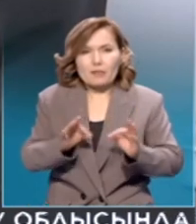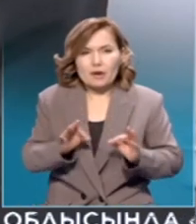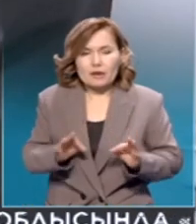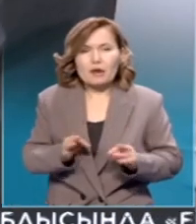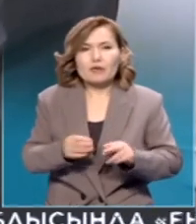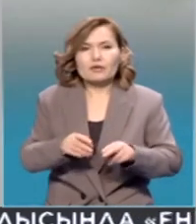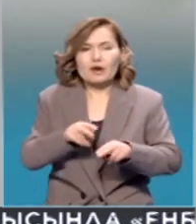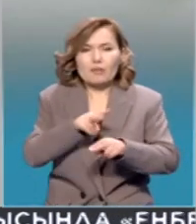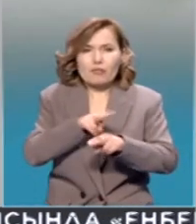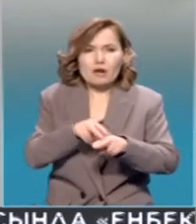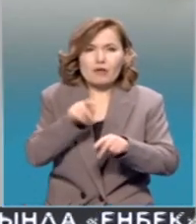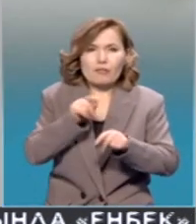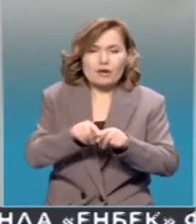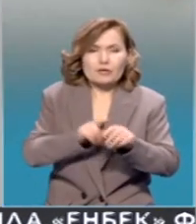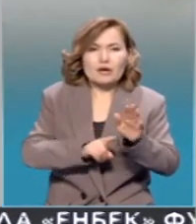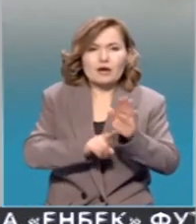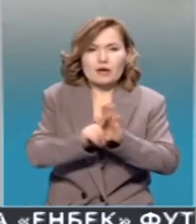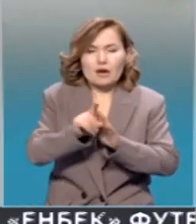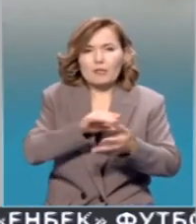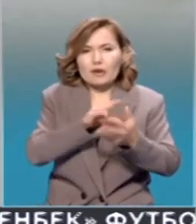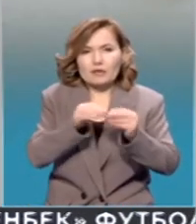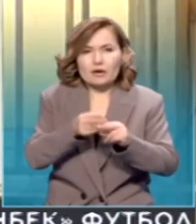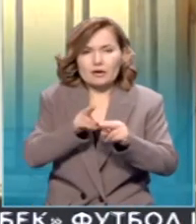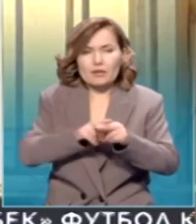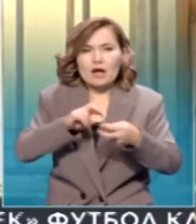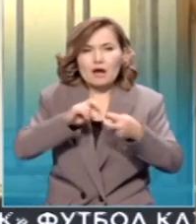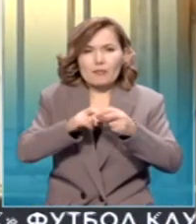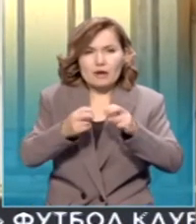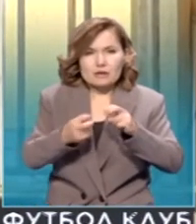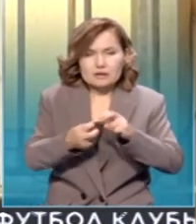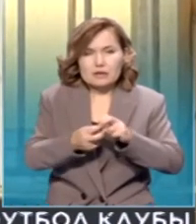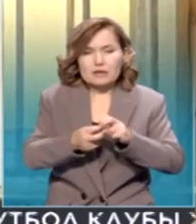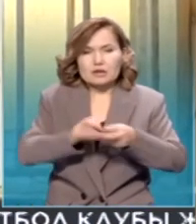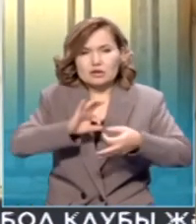сыбайлас жемқорлық пен күрес агенттігінің департаменті де мәселені